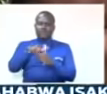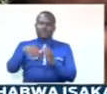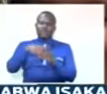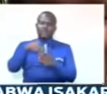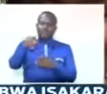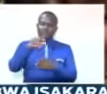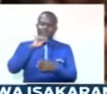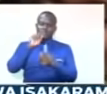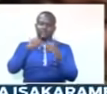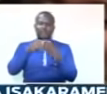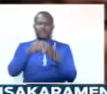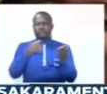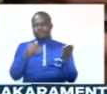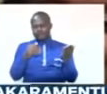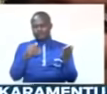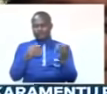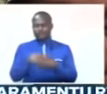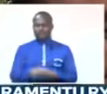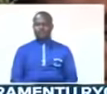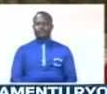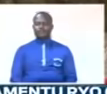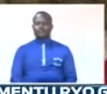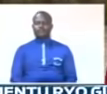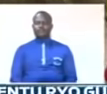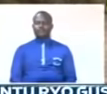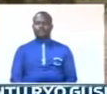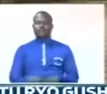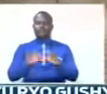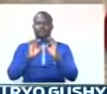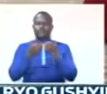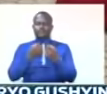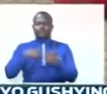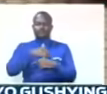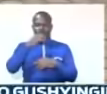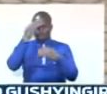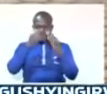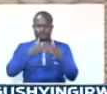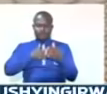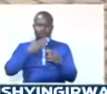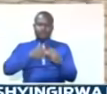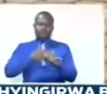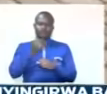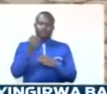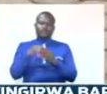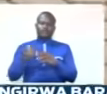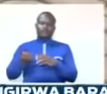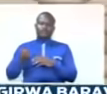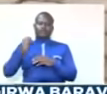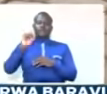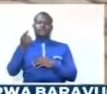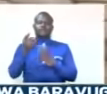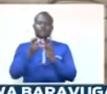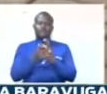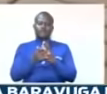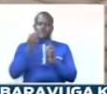kanaka badahari ntiryarema umuryango wanjye kuko twari tubyishimiye ari njye umukobwa wa mbere ushyingiwe